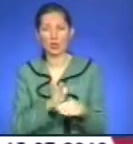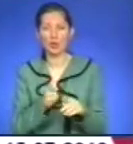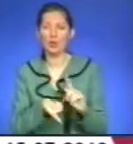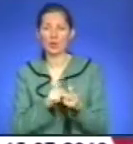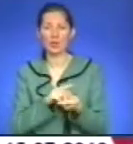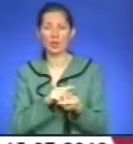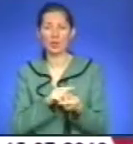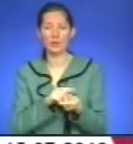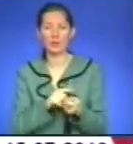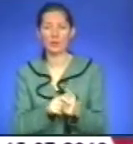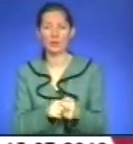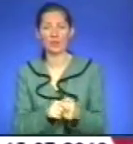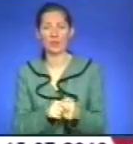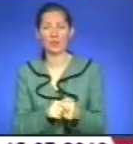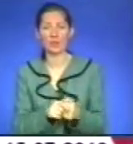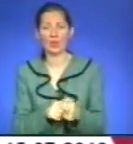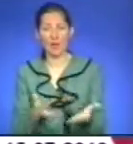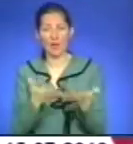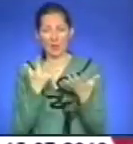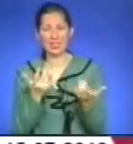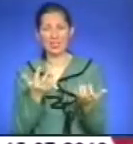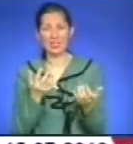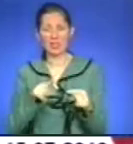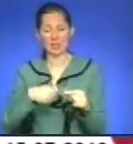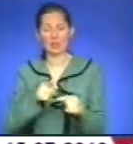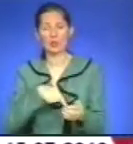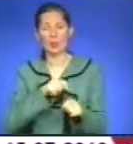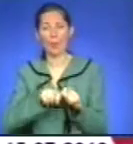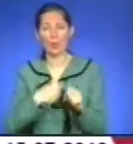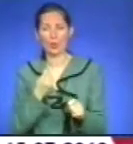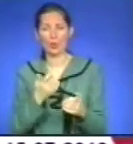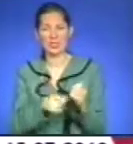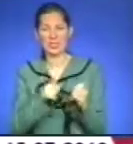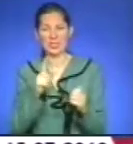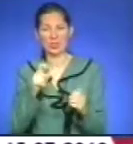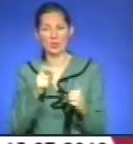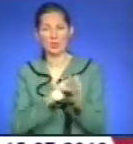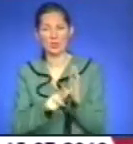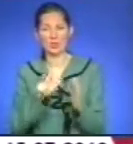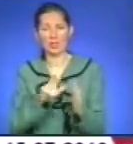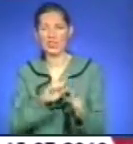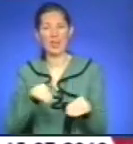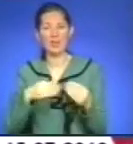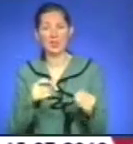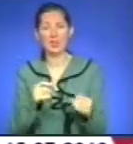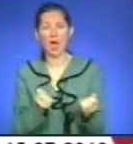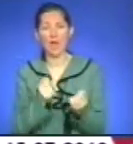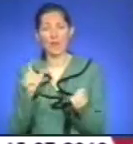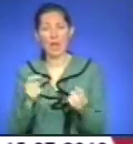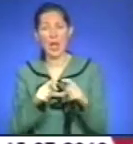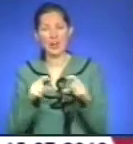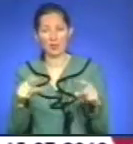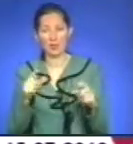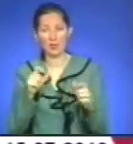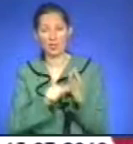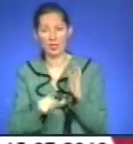замінити. Значить, виявлені ще наступні порушення серед тих 183. Це невидача водіями квитків